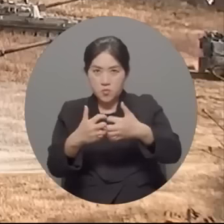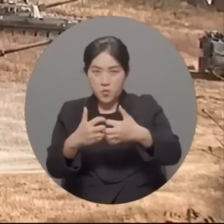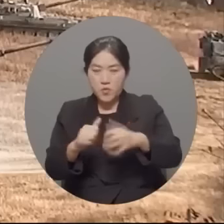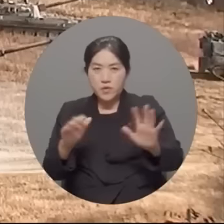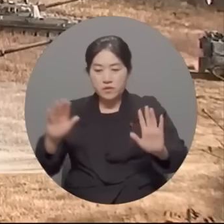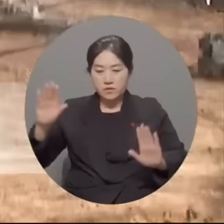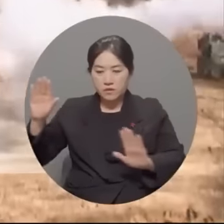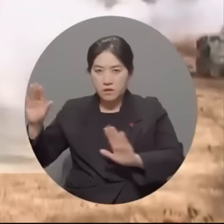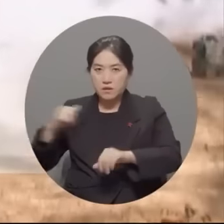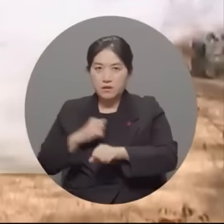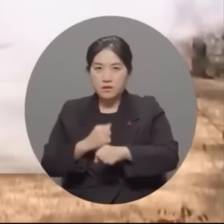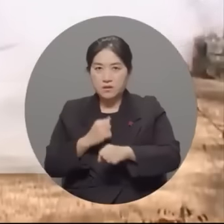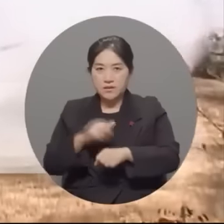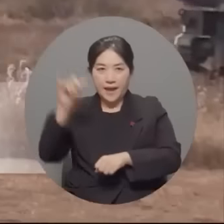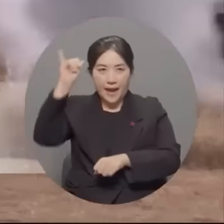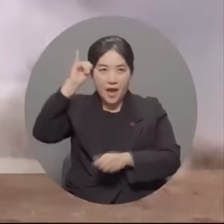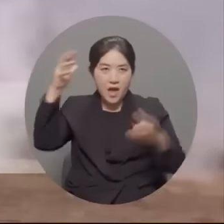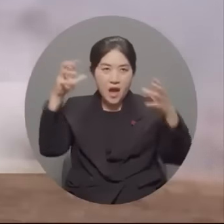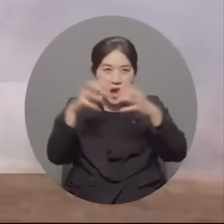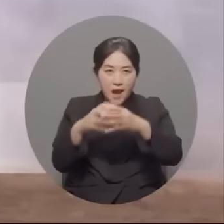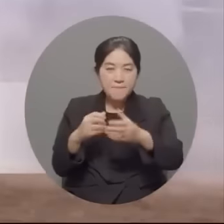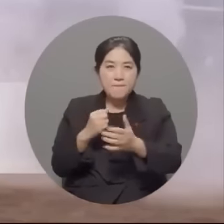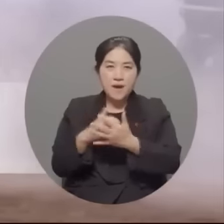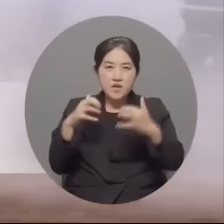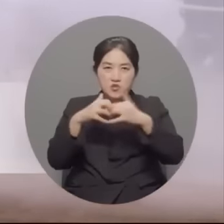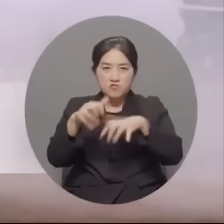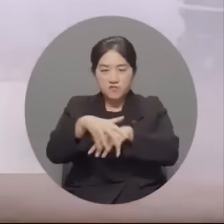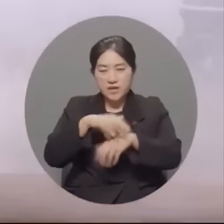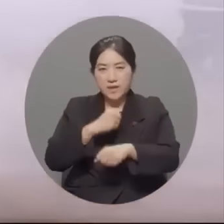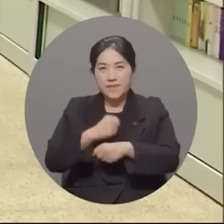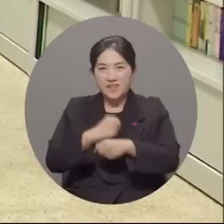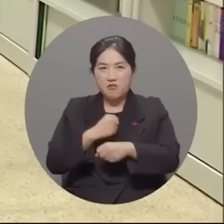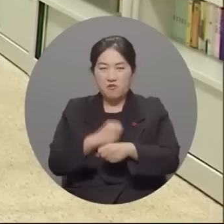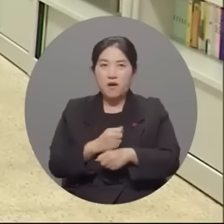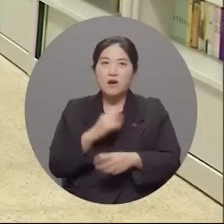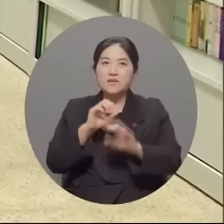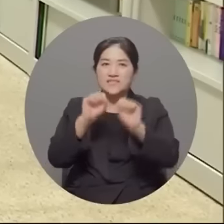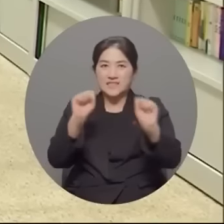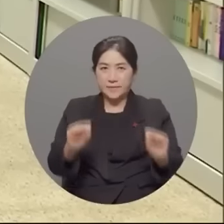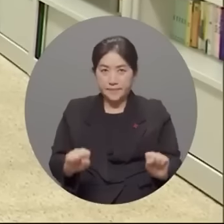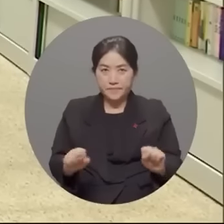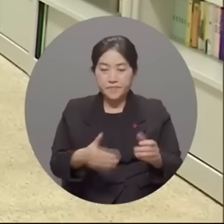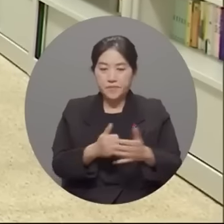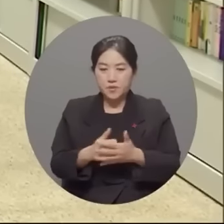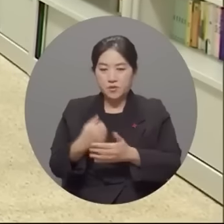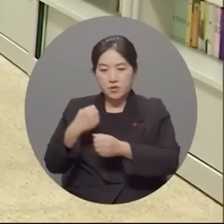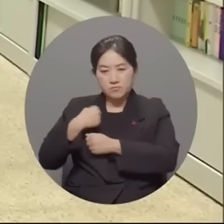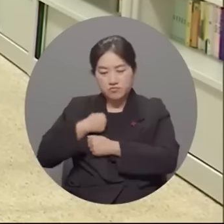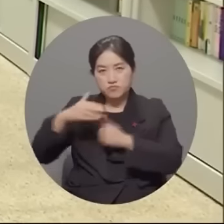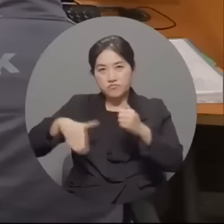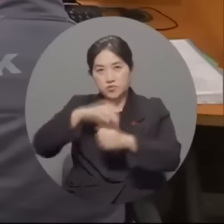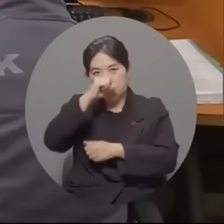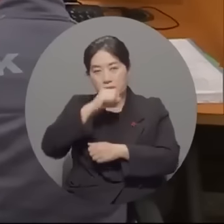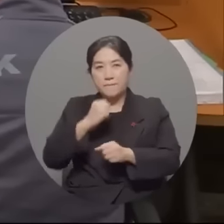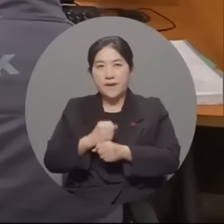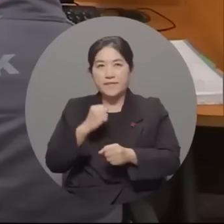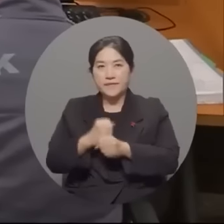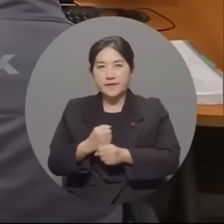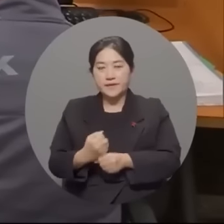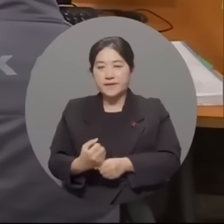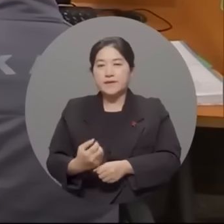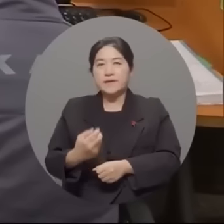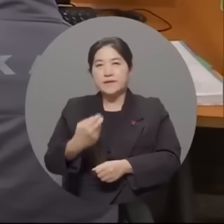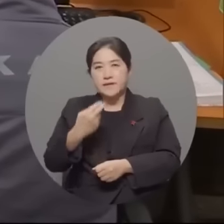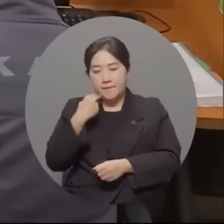활용한 유무인 복합 전투 체계를 발전시킨다는 계획입니다. 또 복무 여건을 개선하고 예비 전력을 정예화한다는